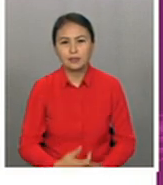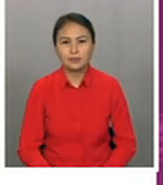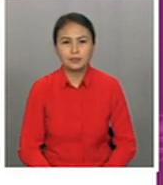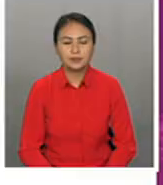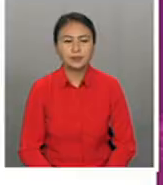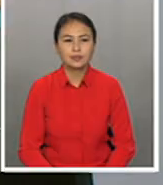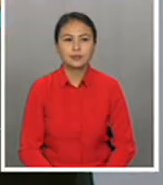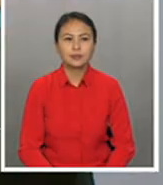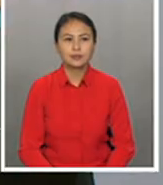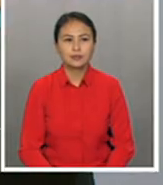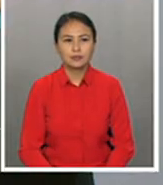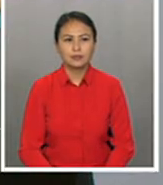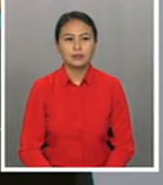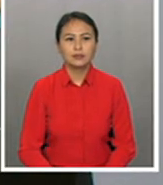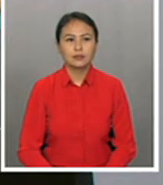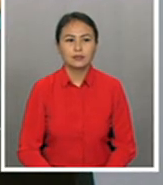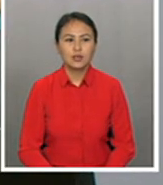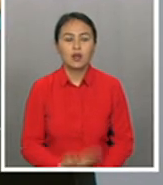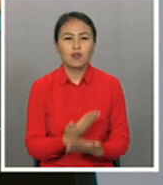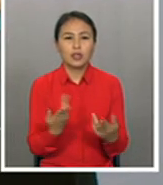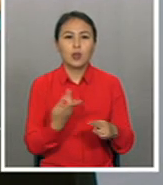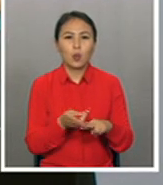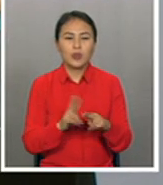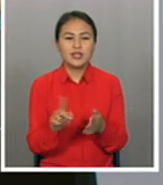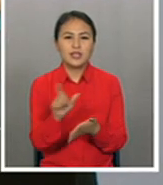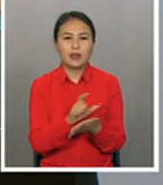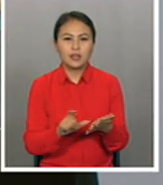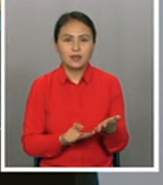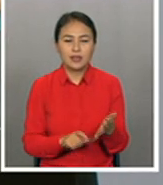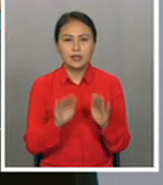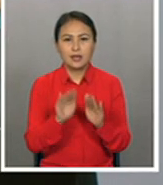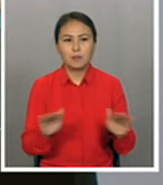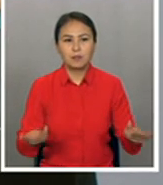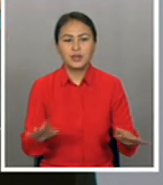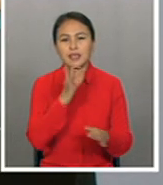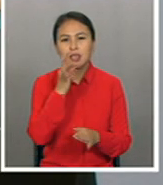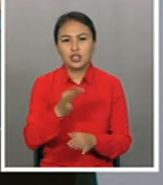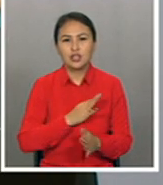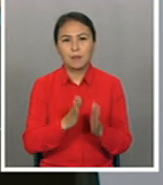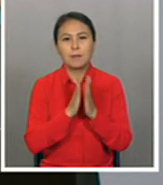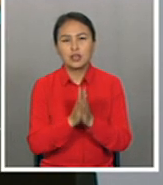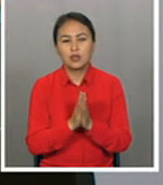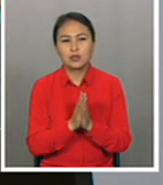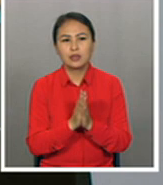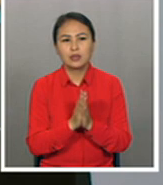береги. Вот такое стихотворение, ребята. Скажите мне, пожалуйста,